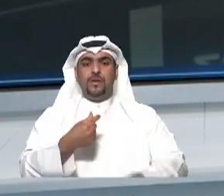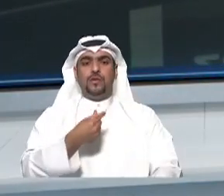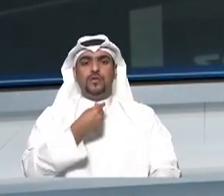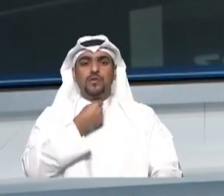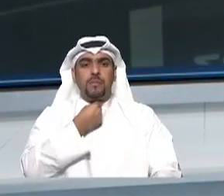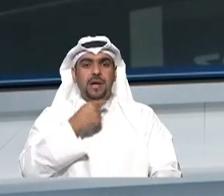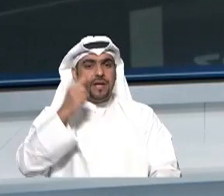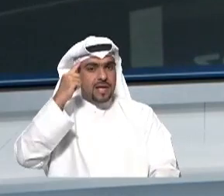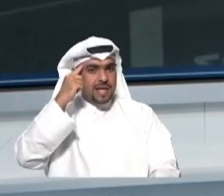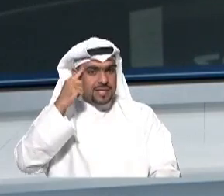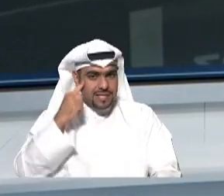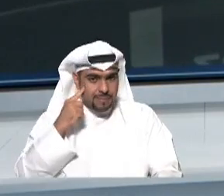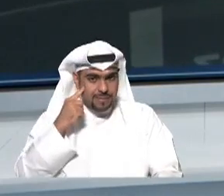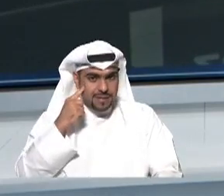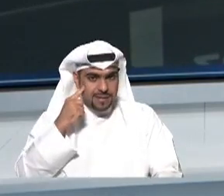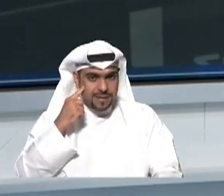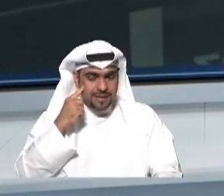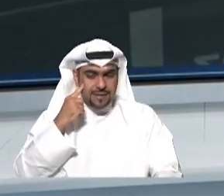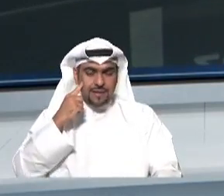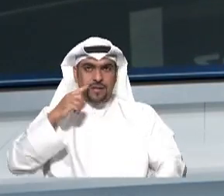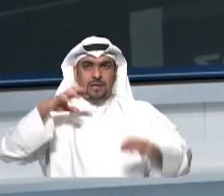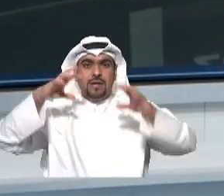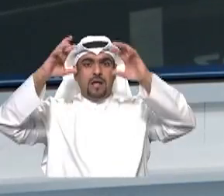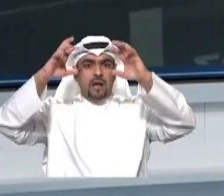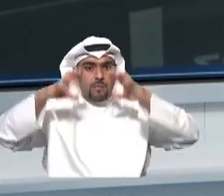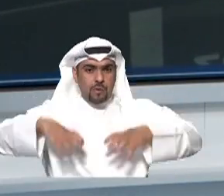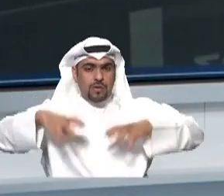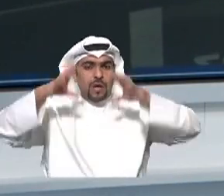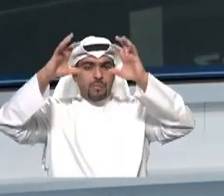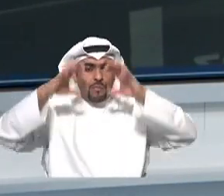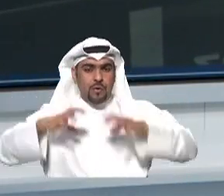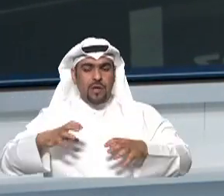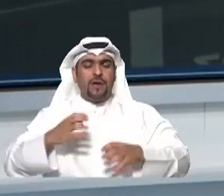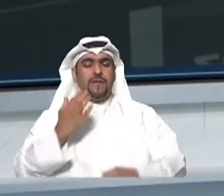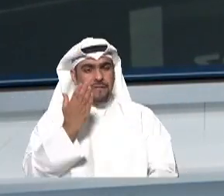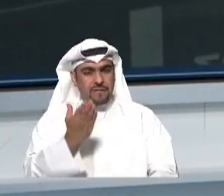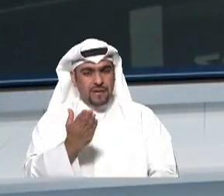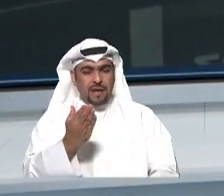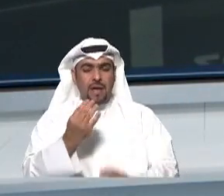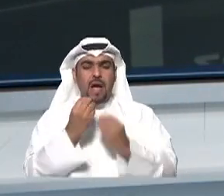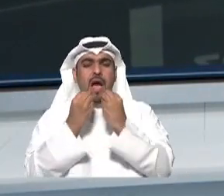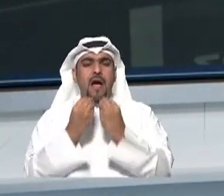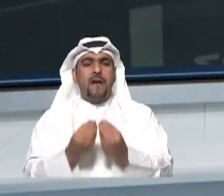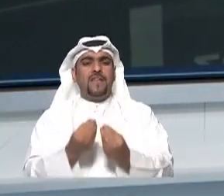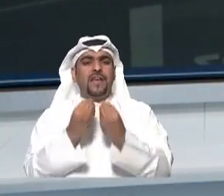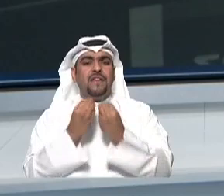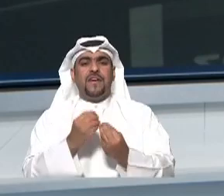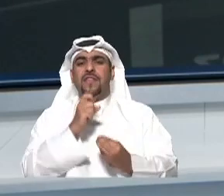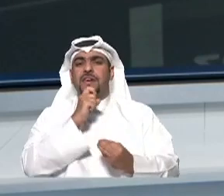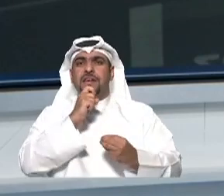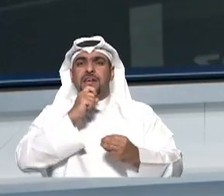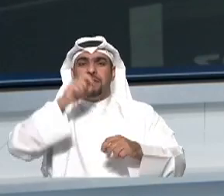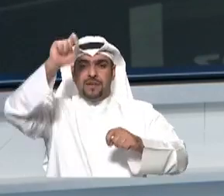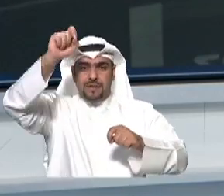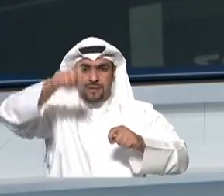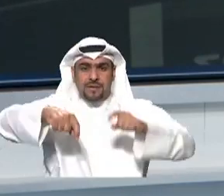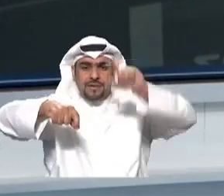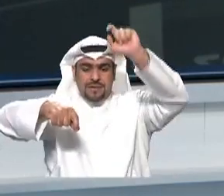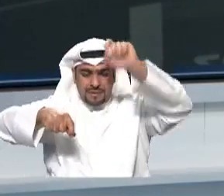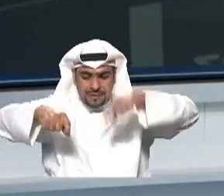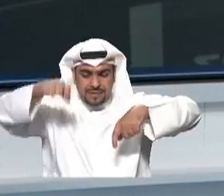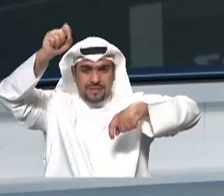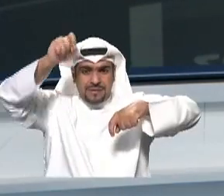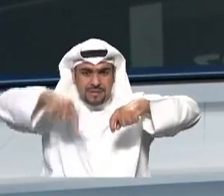15 من 10 إلى 38 كيلومتر في الساعة. فرص الأمطار راح تكون موجودة لكنها ضعيفة على بعض المناطق، راح تستمر هذه الفرص لمنتصف يوم السبت، بعد